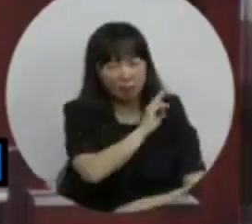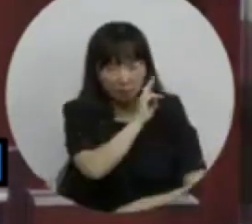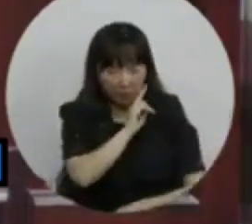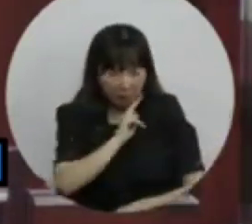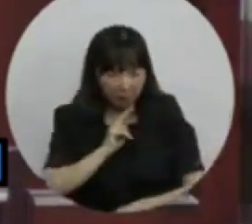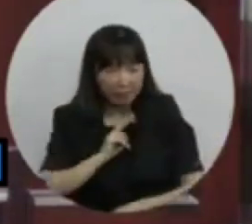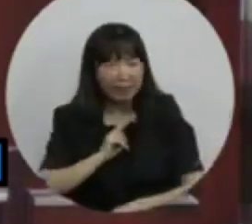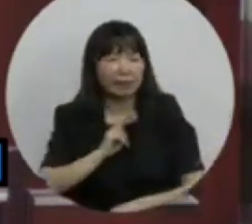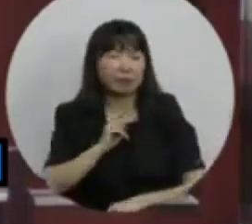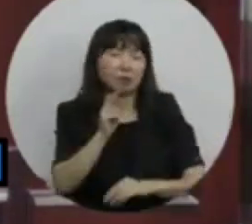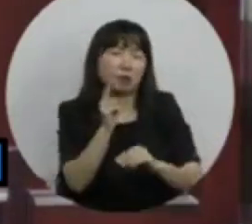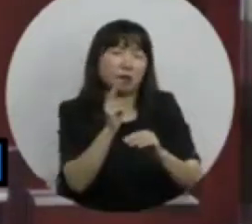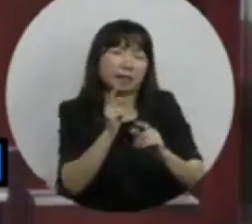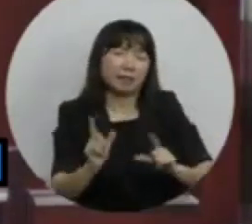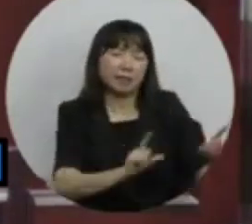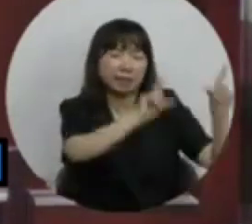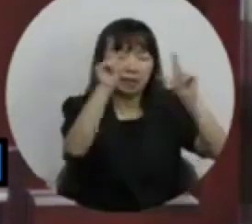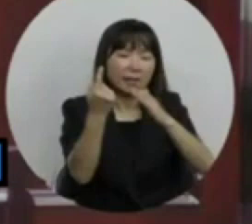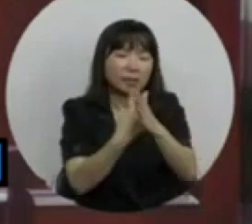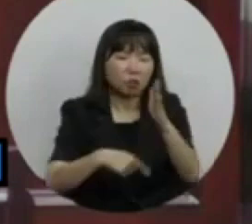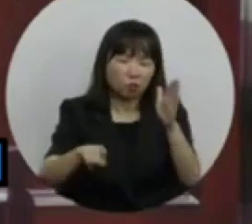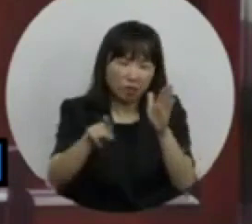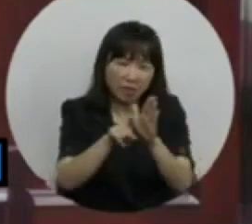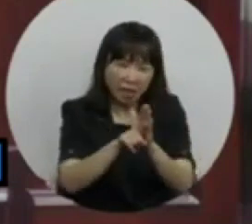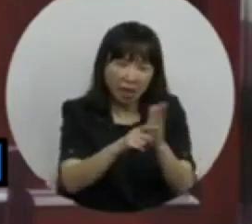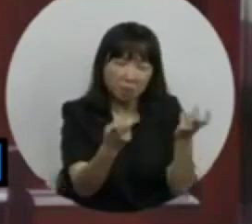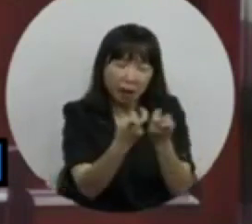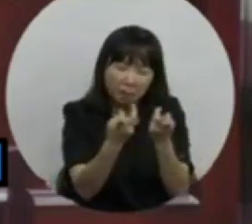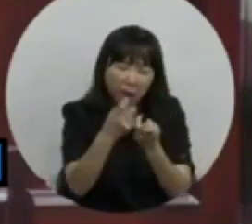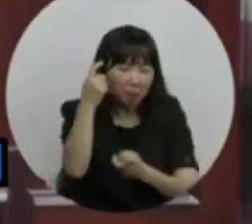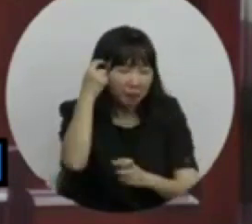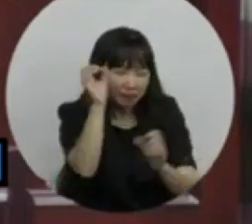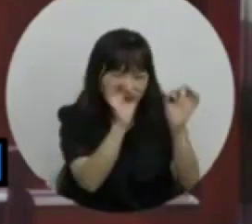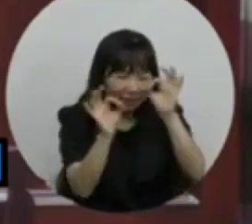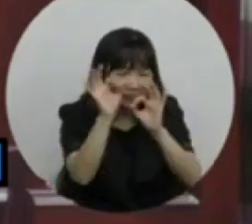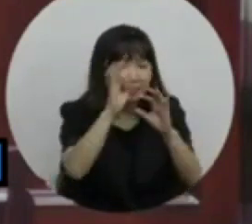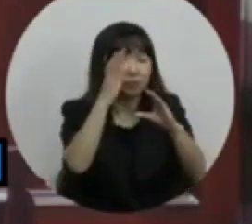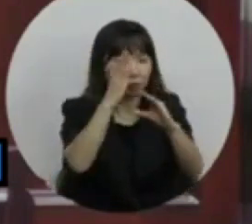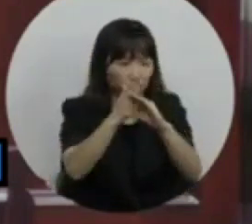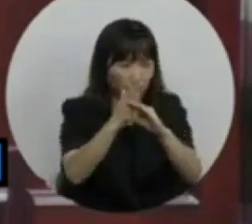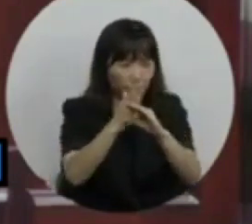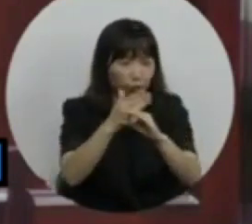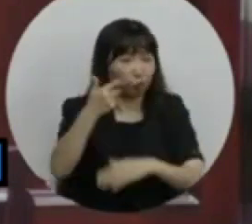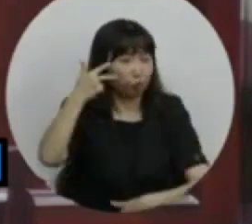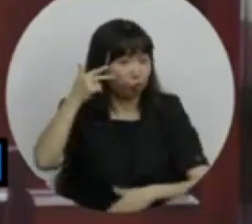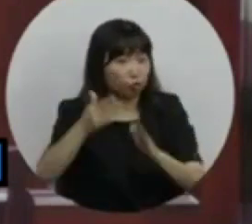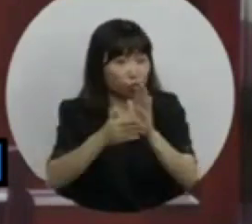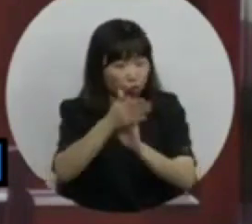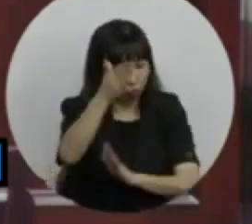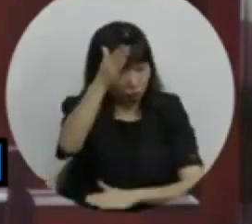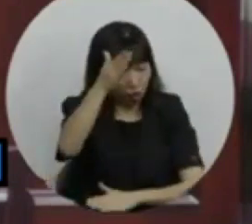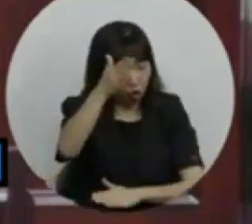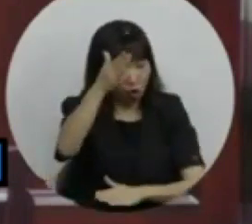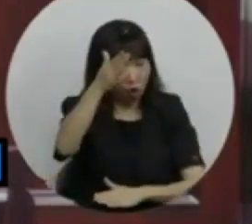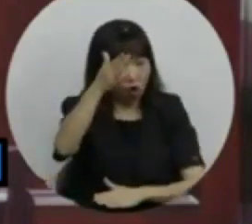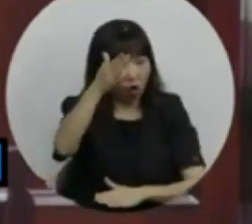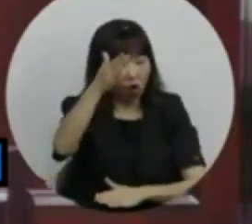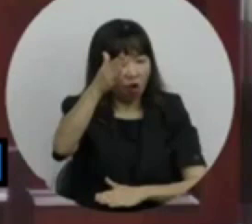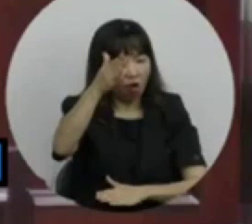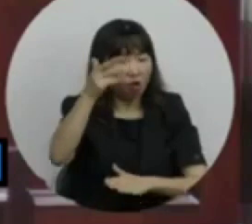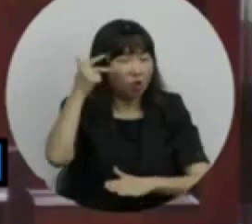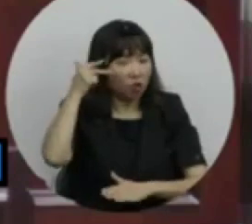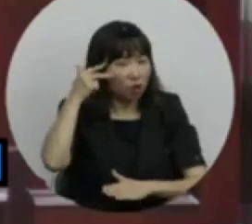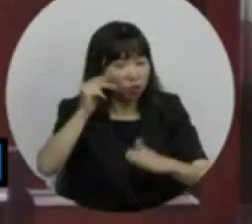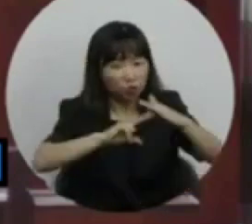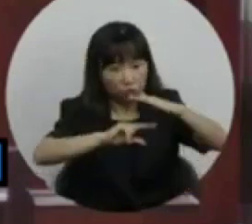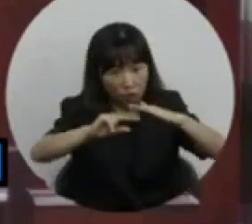정책을 발빠르게 추진하고 있습니다. 여주역에 24시간 돌봄이 가능한 어린이집을